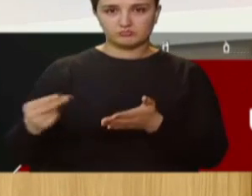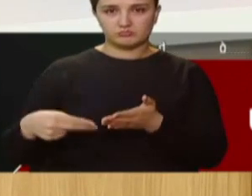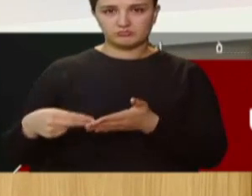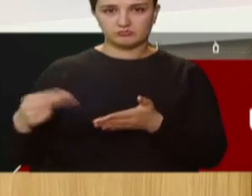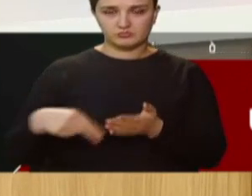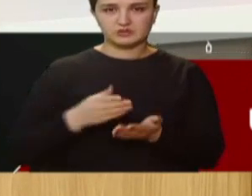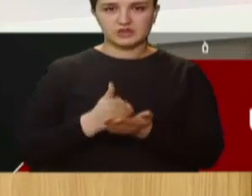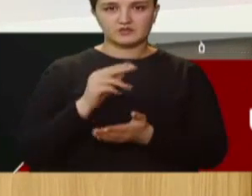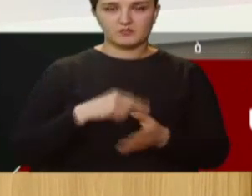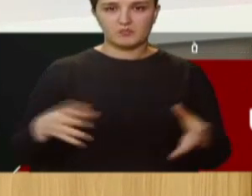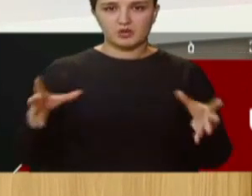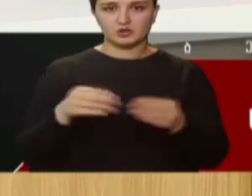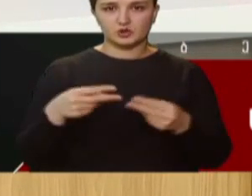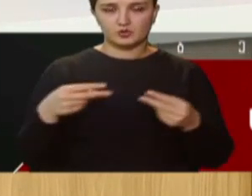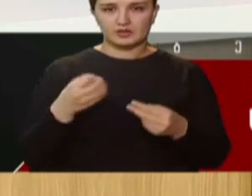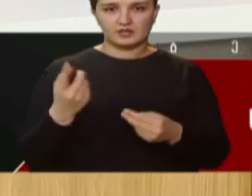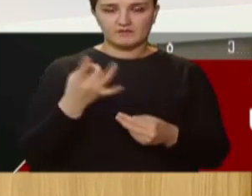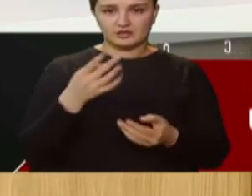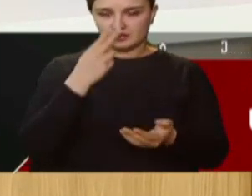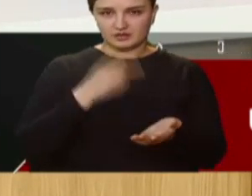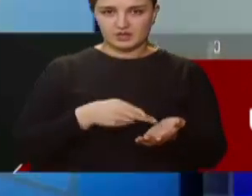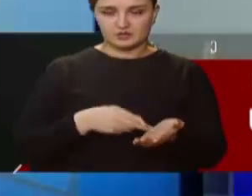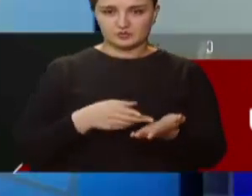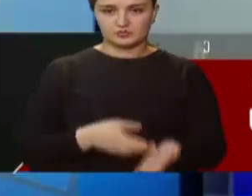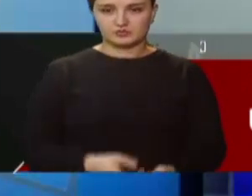სტრატეგიული პარტნიორობა კიდევ ერთხელ დაადასტურეს.